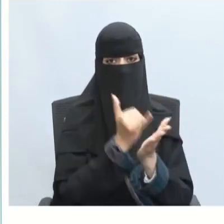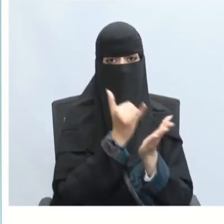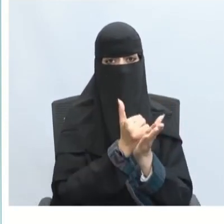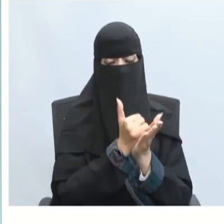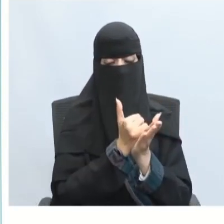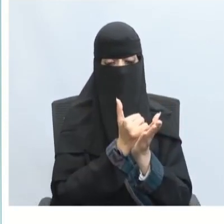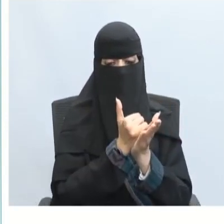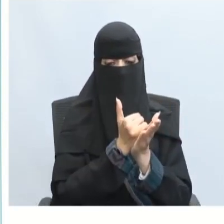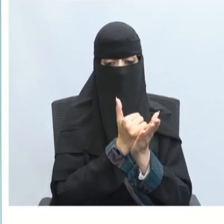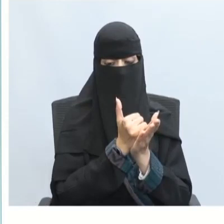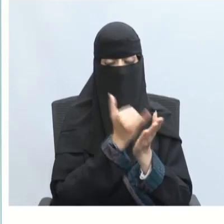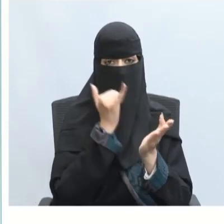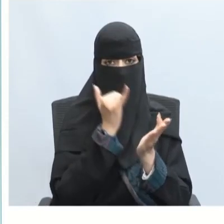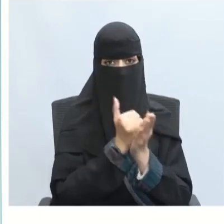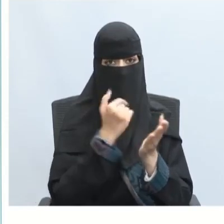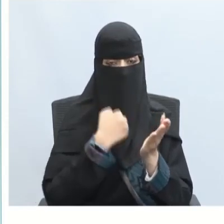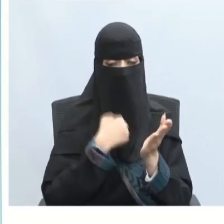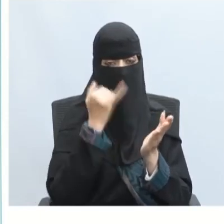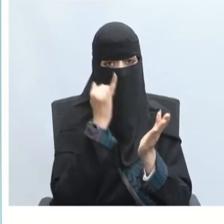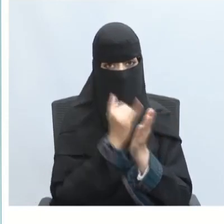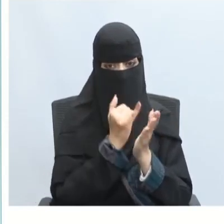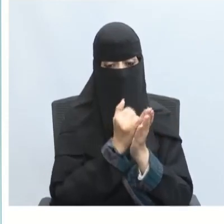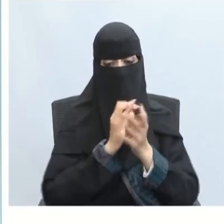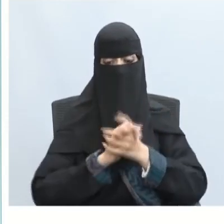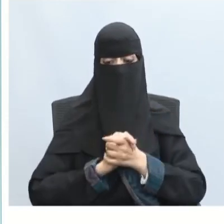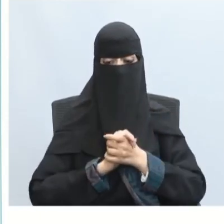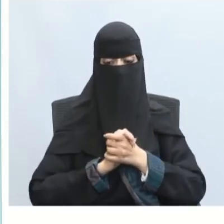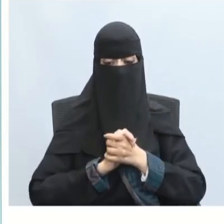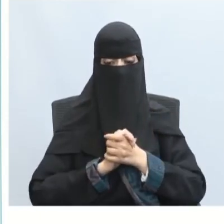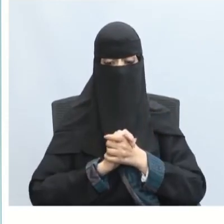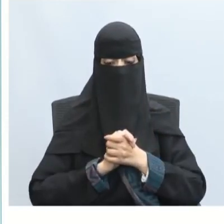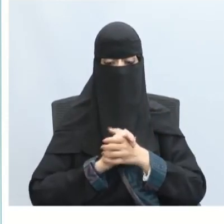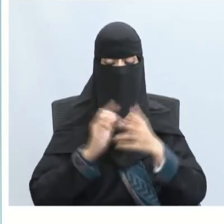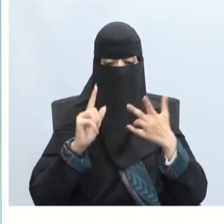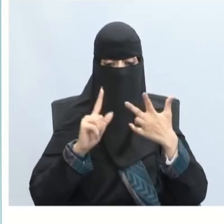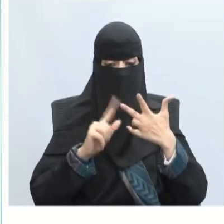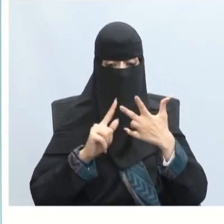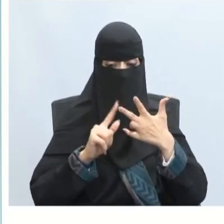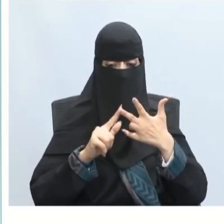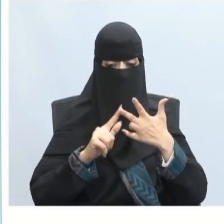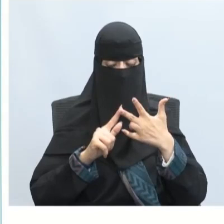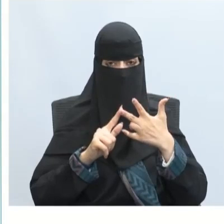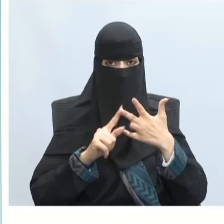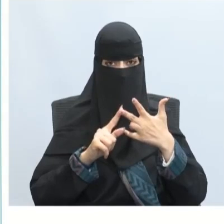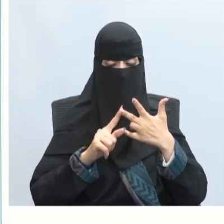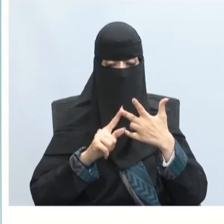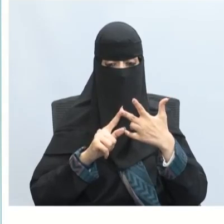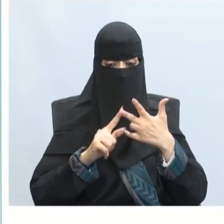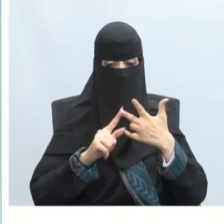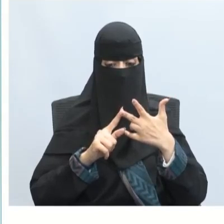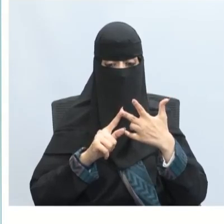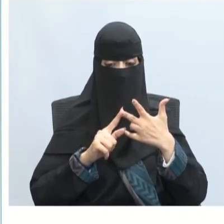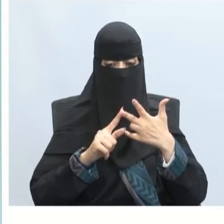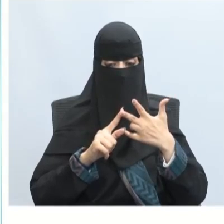ثانيا من النتائج تحمل المسؤوليه من نتائج الالتزام